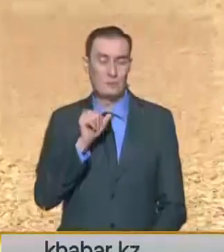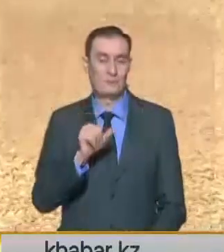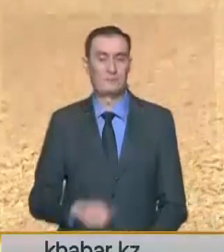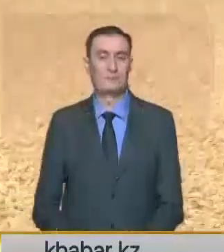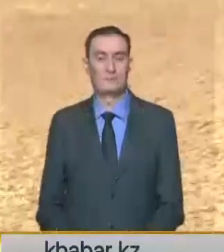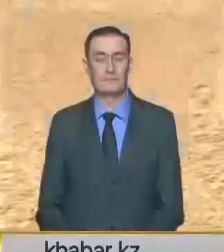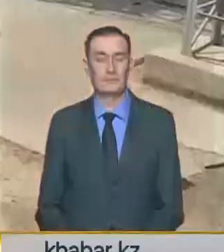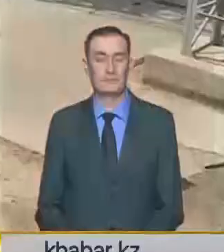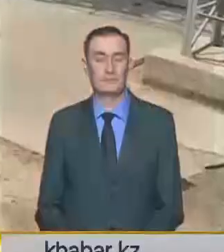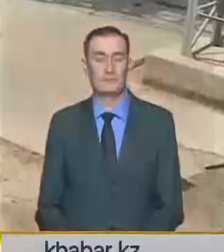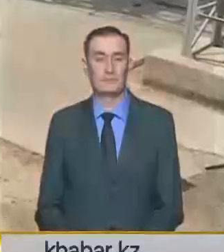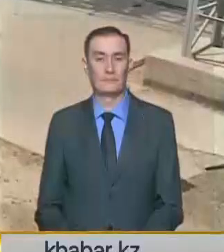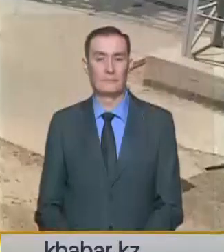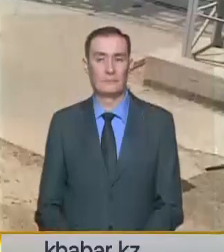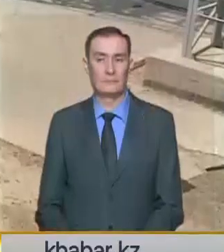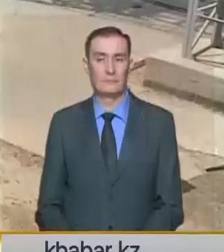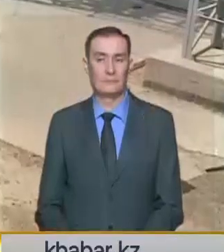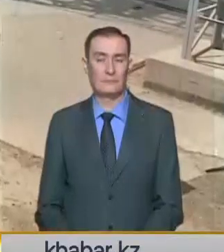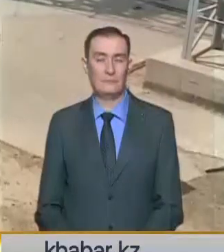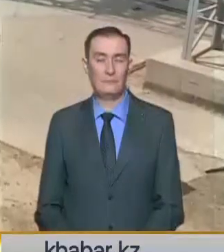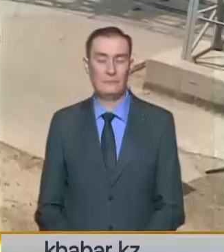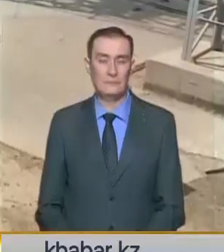года говорится в информации ведомства